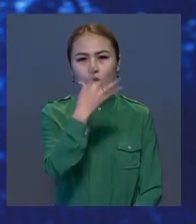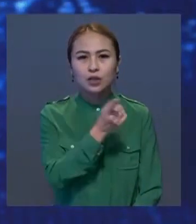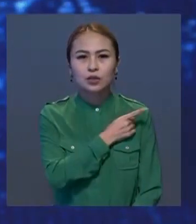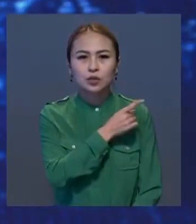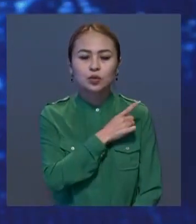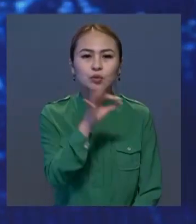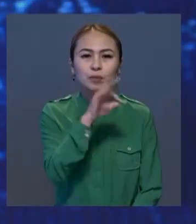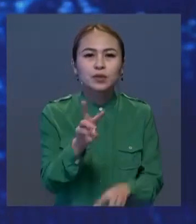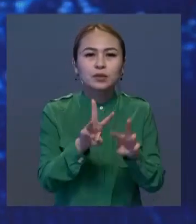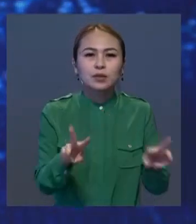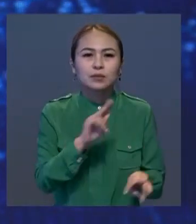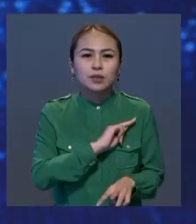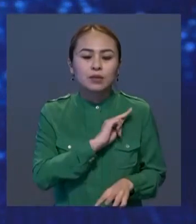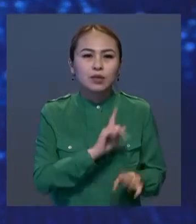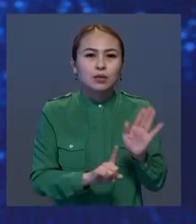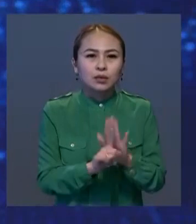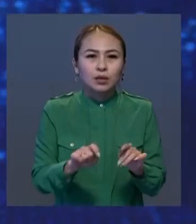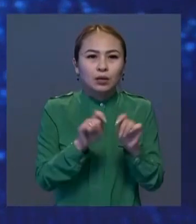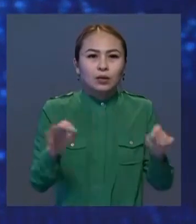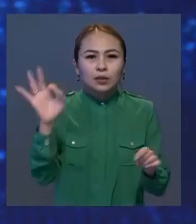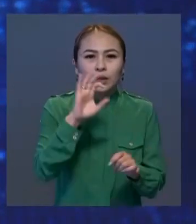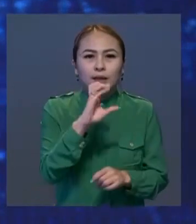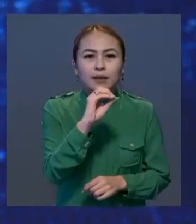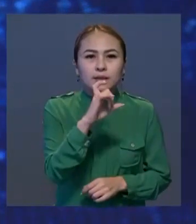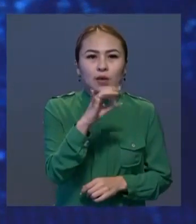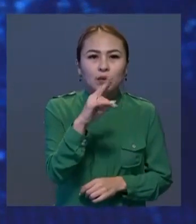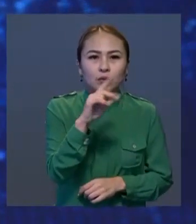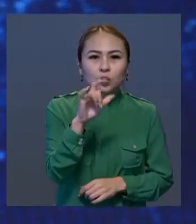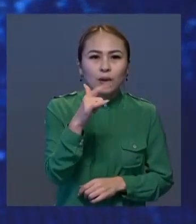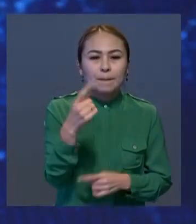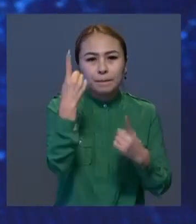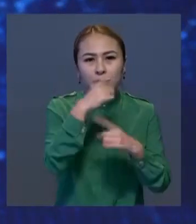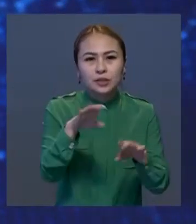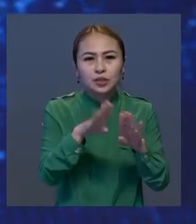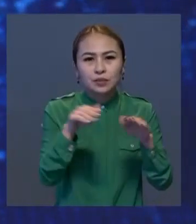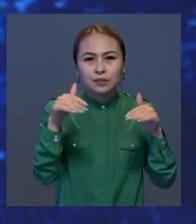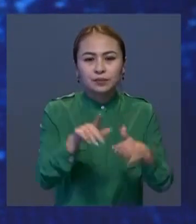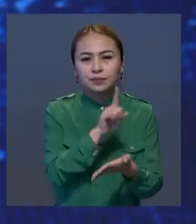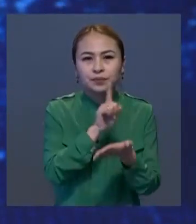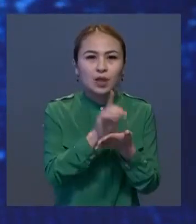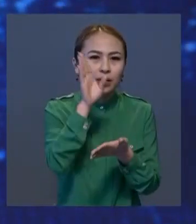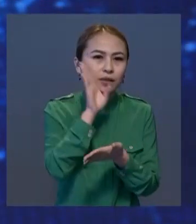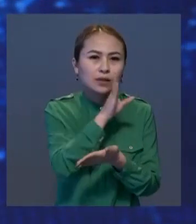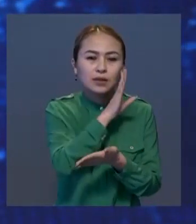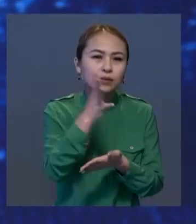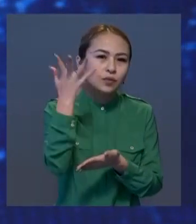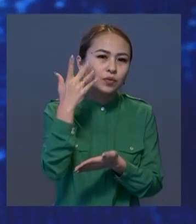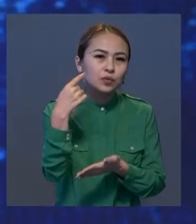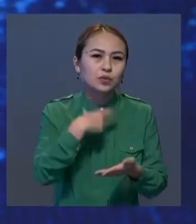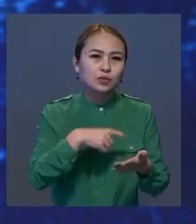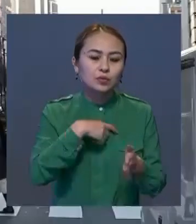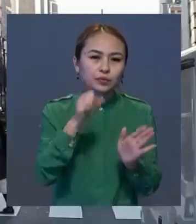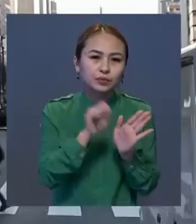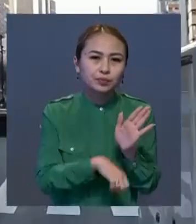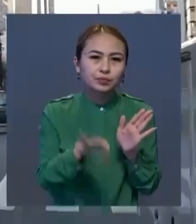Жапонияда жалғыздық жөніндегі министр қызметі пайда болды. Бұл туралы Йосихидзе Суга мәлім етті. Шешім індет кезінде әйелдер арасында өзіне өзі